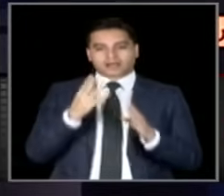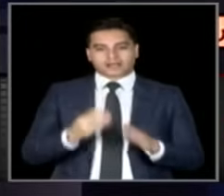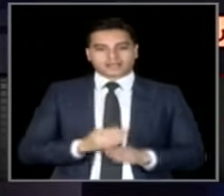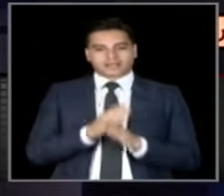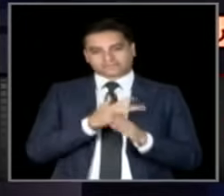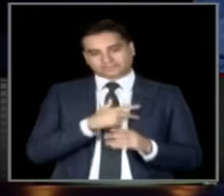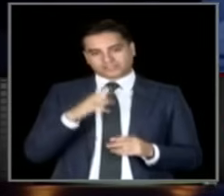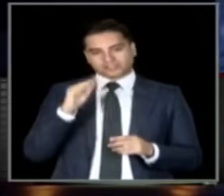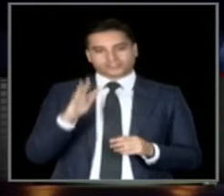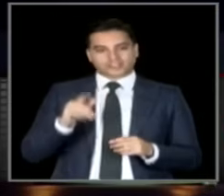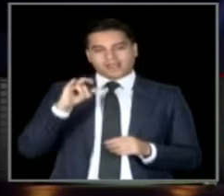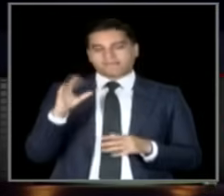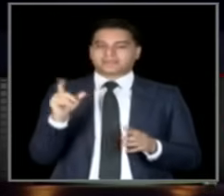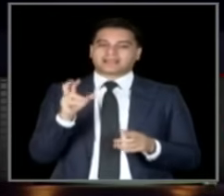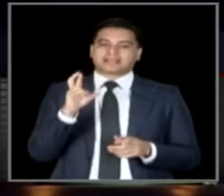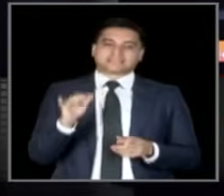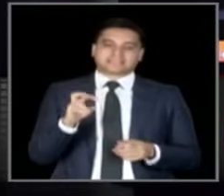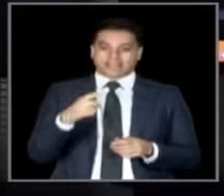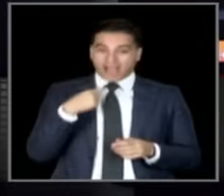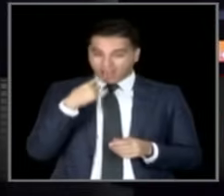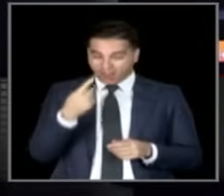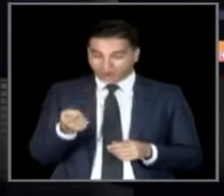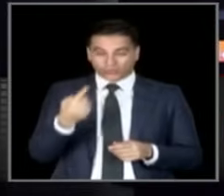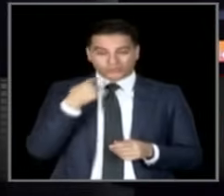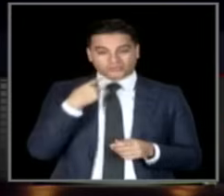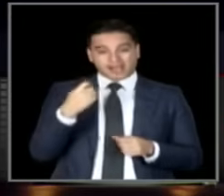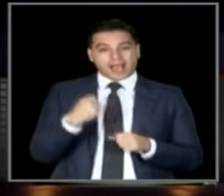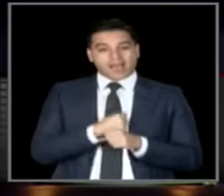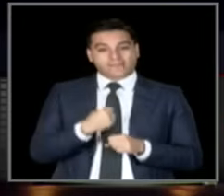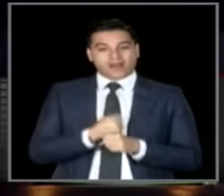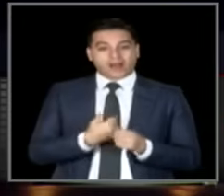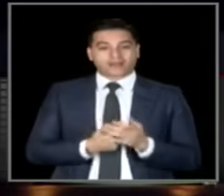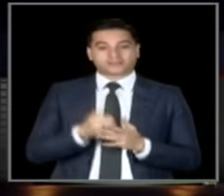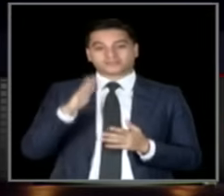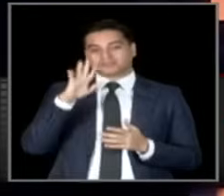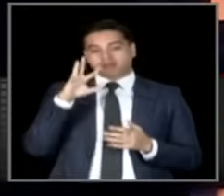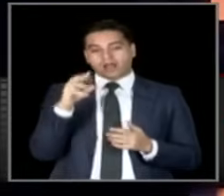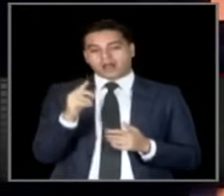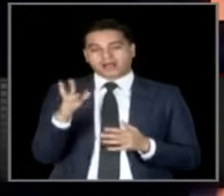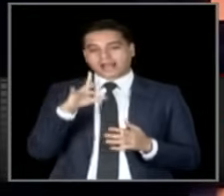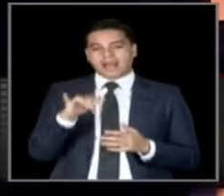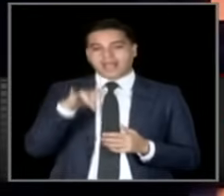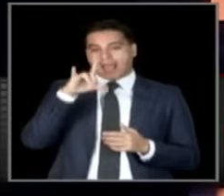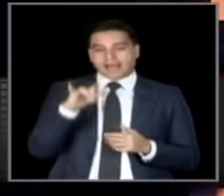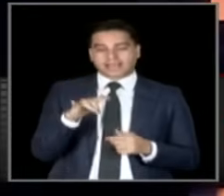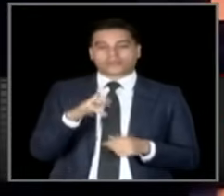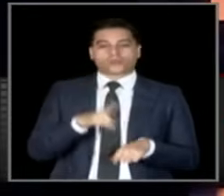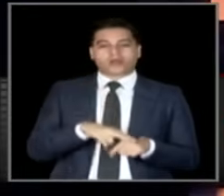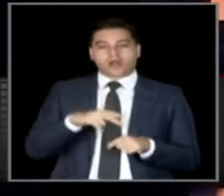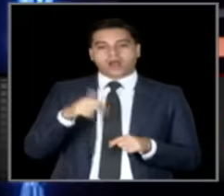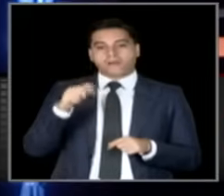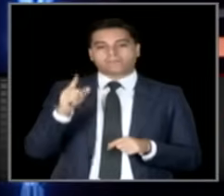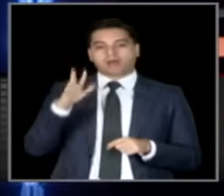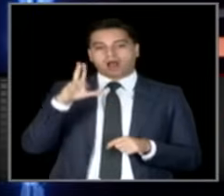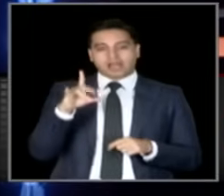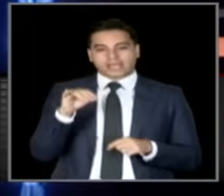نزيه. هشام نزيه. كنت هقول لك من أبرز أعماله سهر الليالي وإبراهيم الأبيض